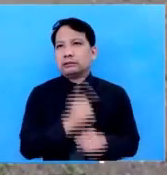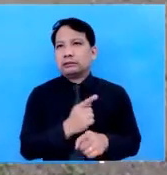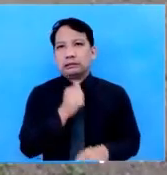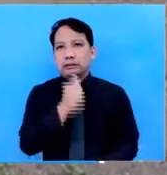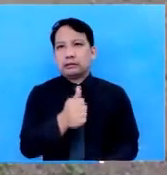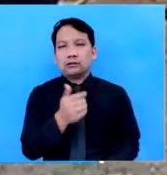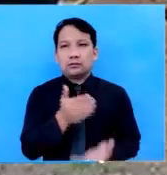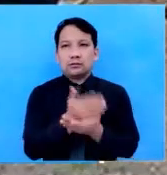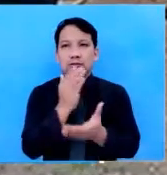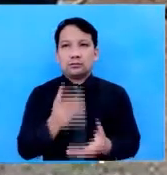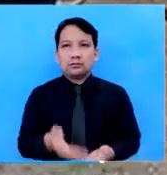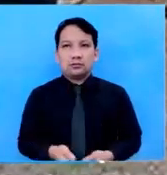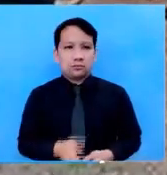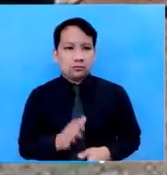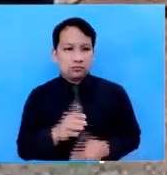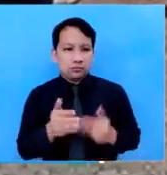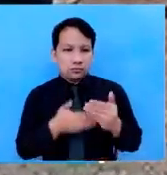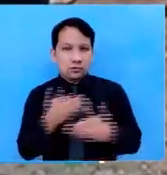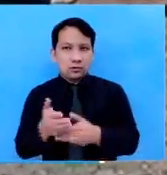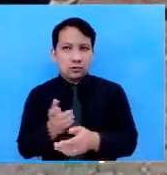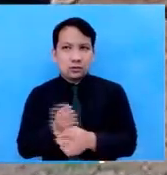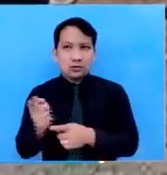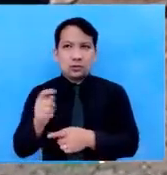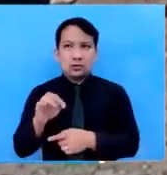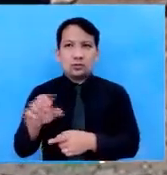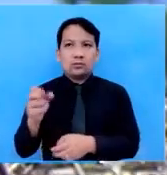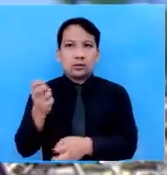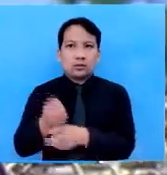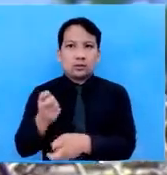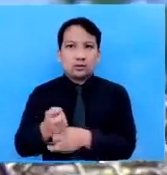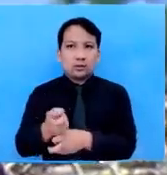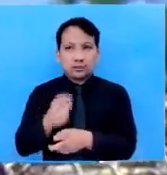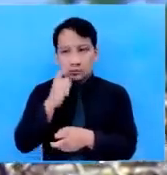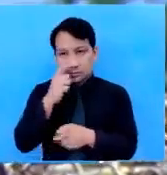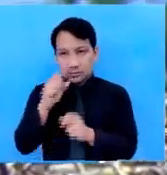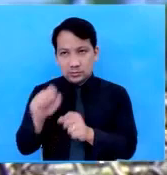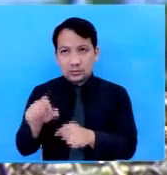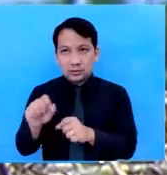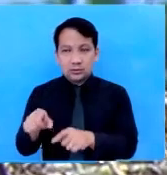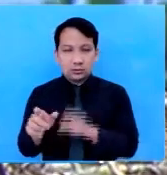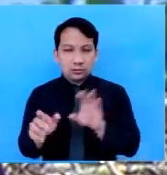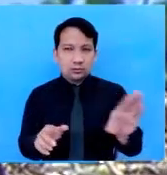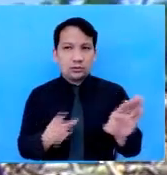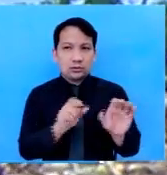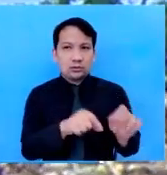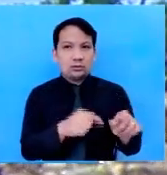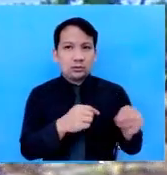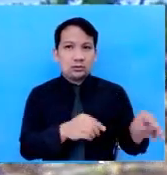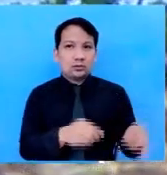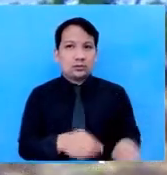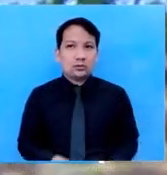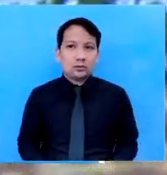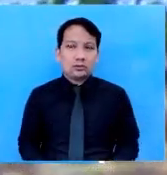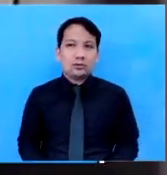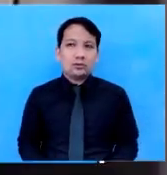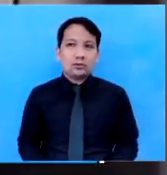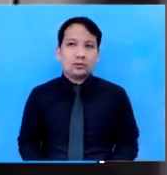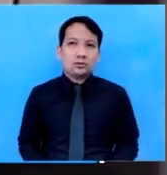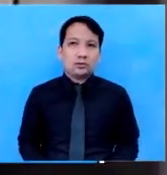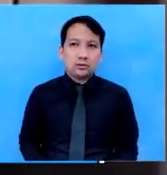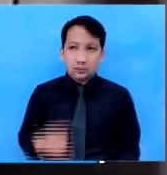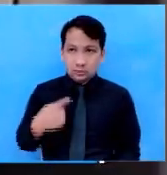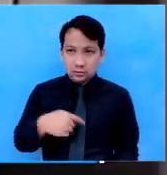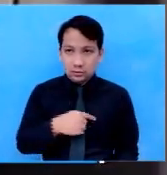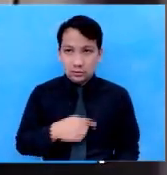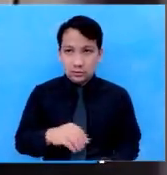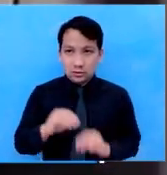man daw nilang wag dumaan sa mga trader, mahihirapan silang magbenta ng asukal sa merkado. But if you're a big planter, or not even